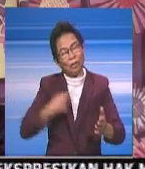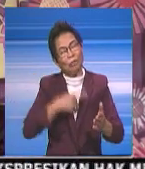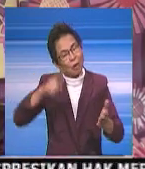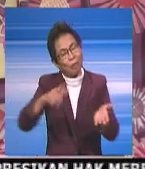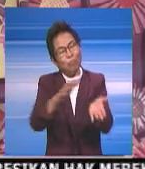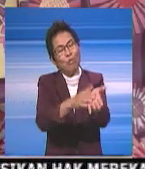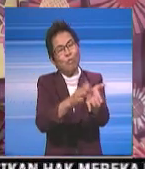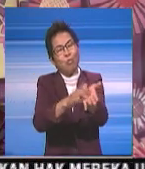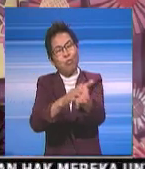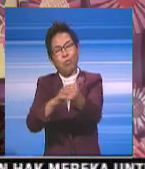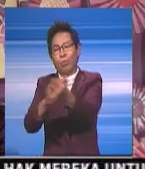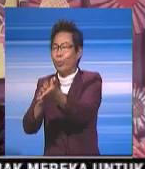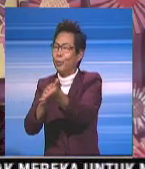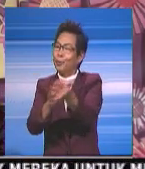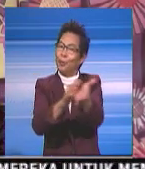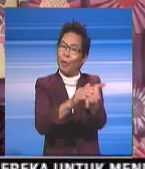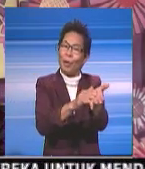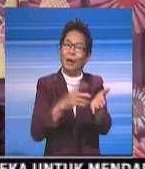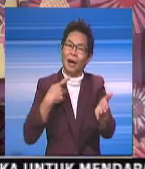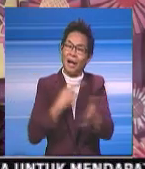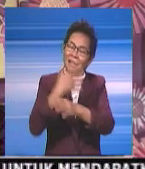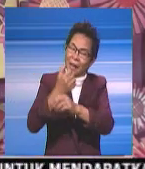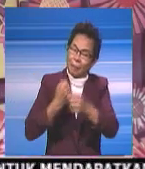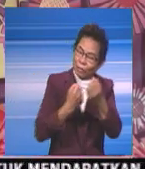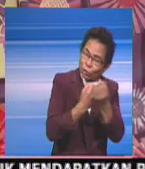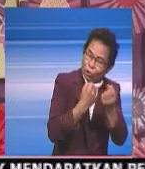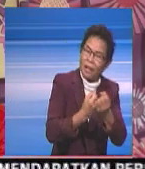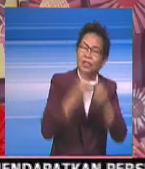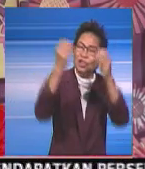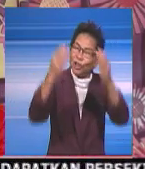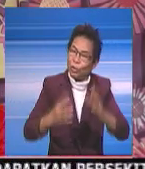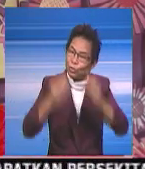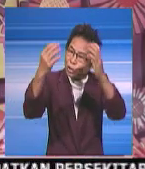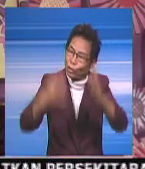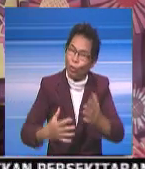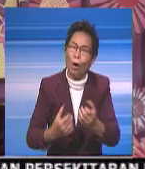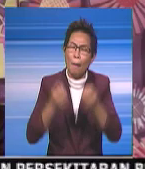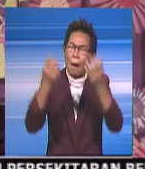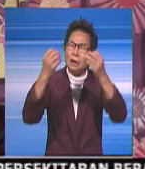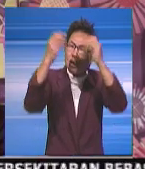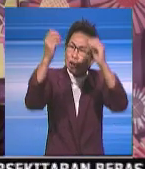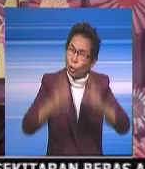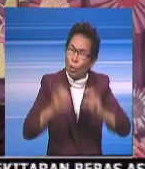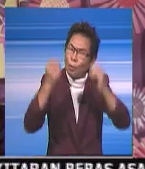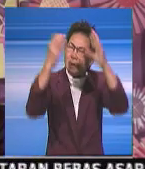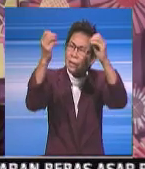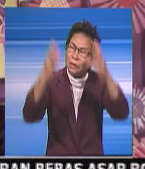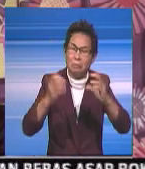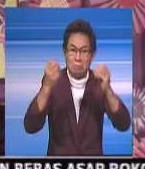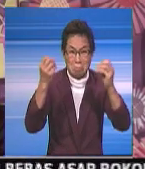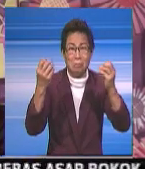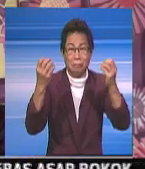sokongan ramailah cikgu-cikgu di SMK Penarik, khususnya memang kebanyakan cikgu-cikgu dia sangat